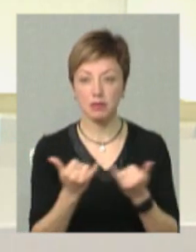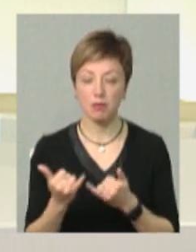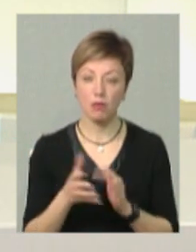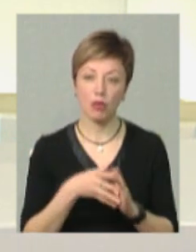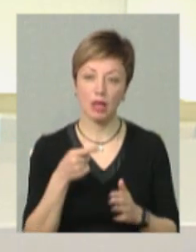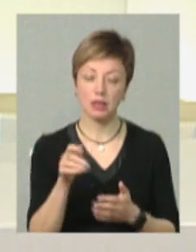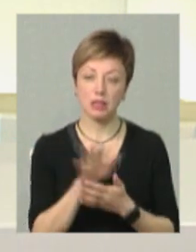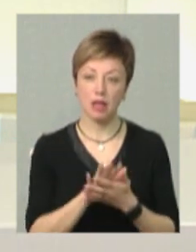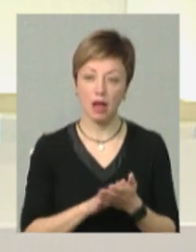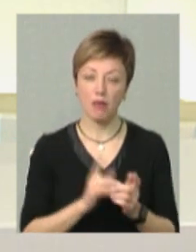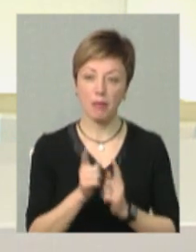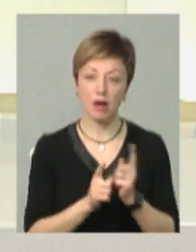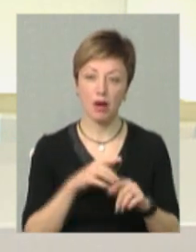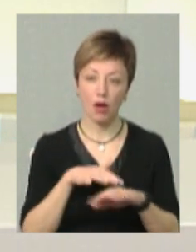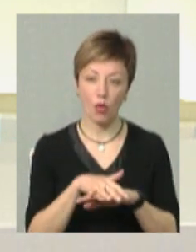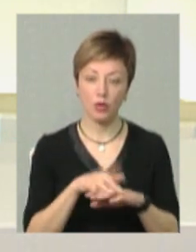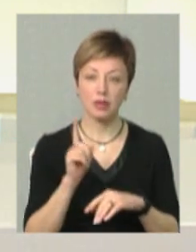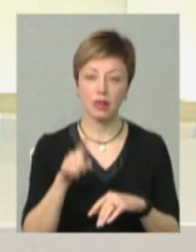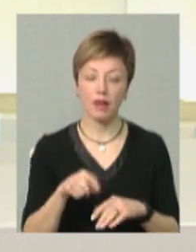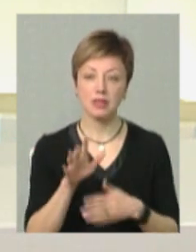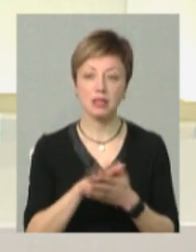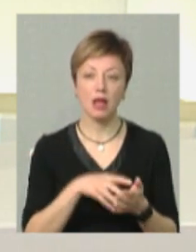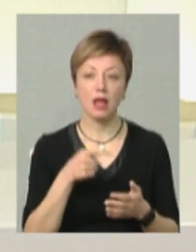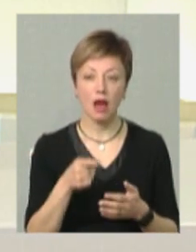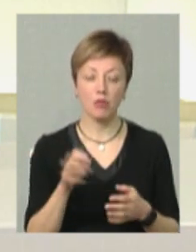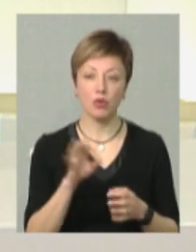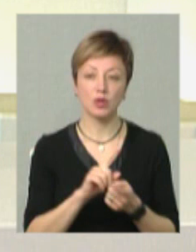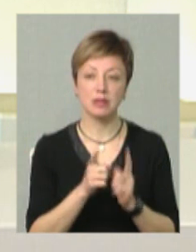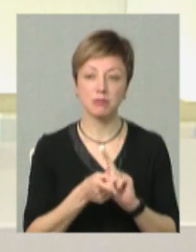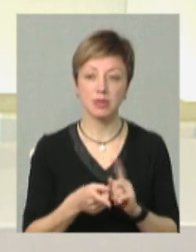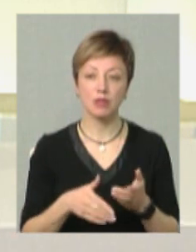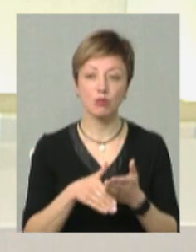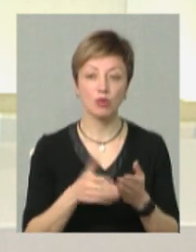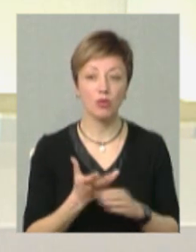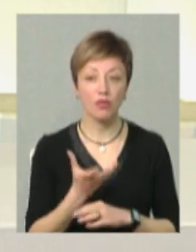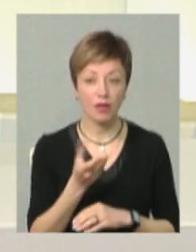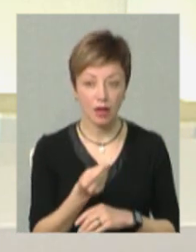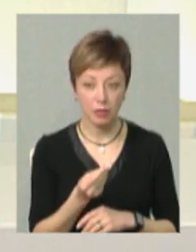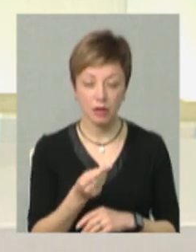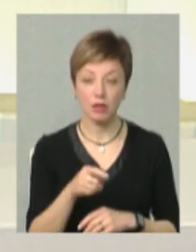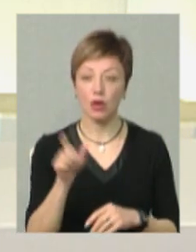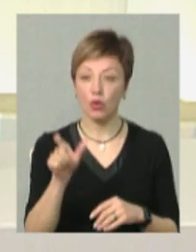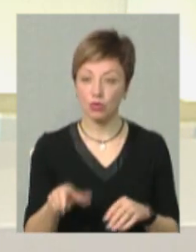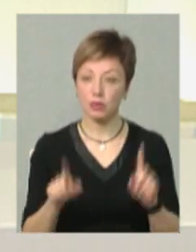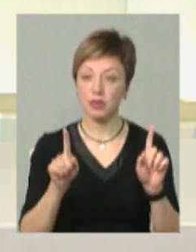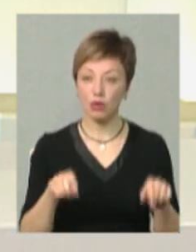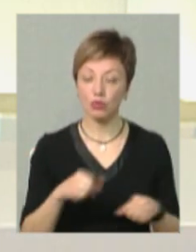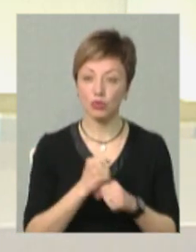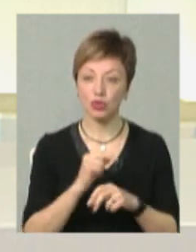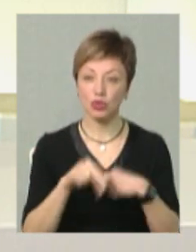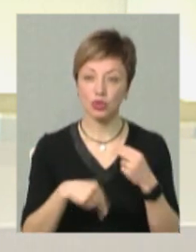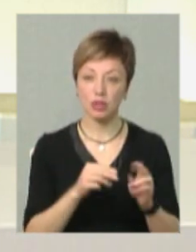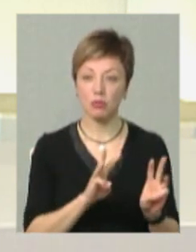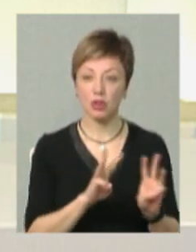забезпечення, подати заяву на перерахунок, навіть подати заяву вже про зміну способу виплати. Можна. Особа також може через